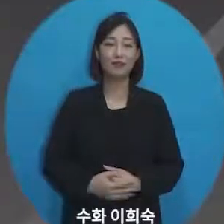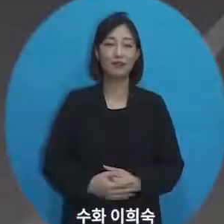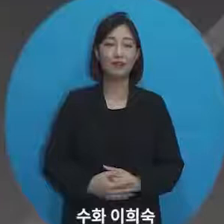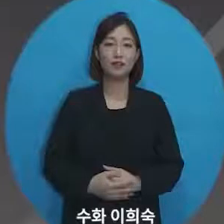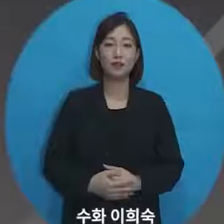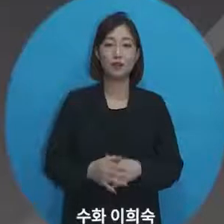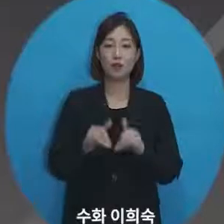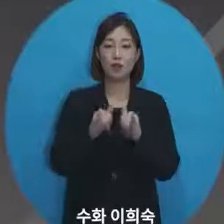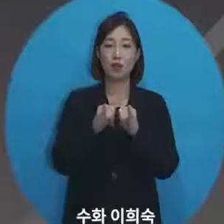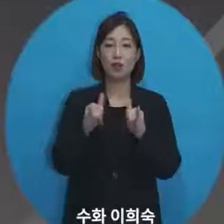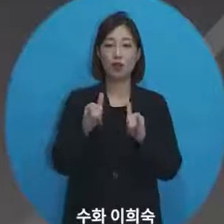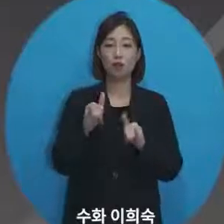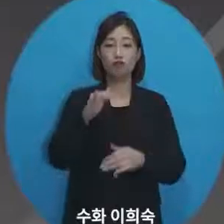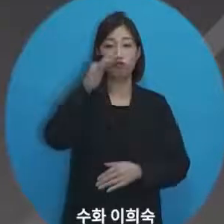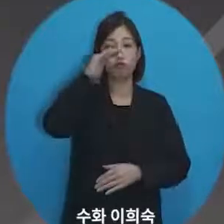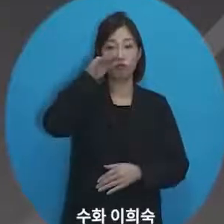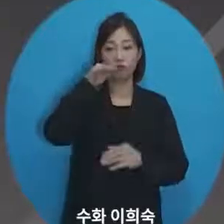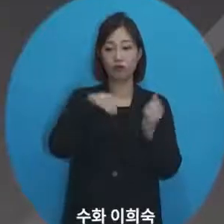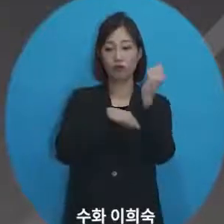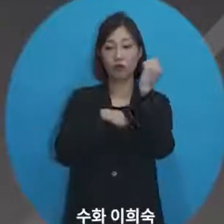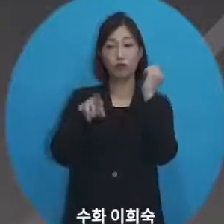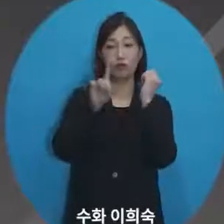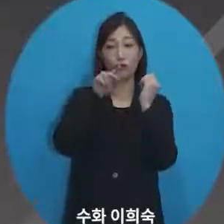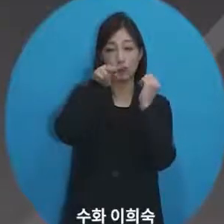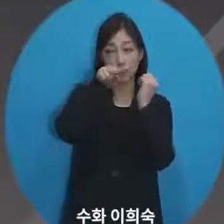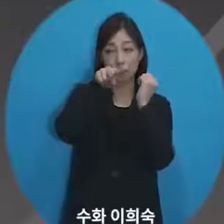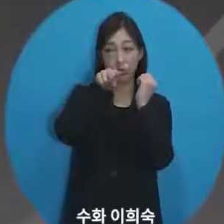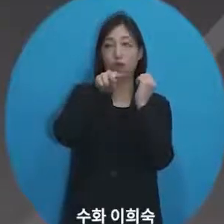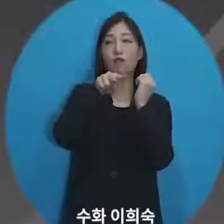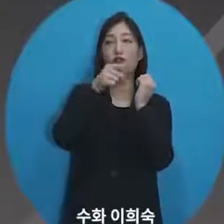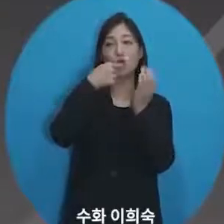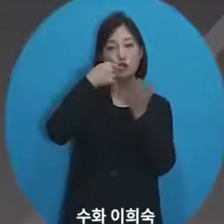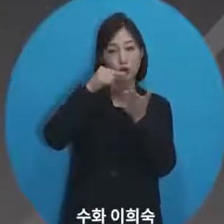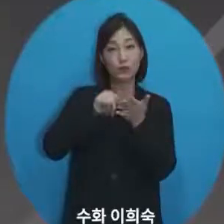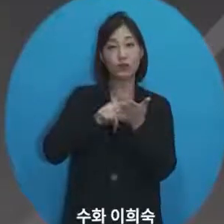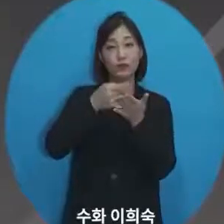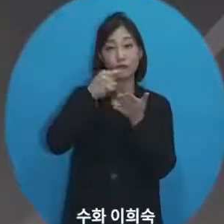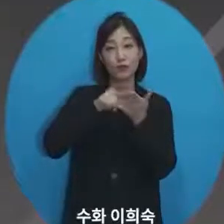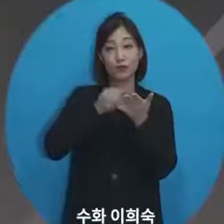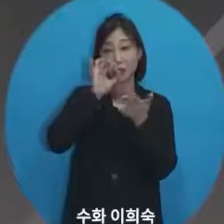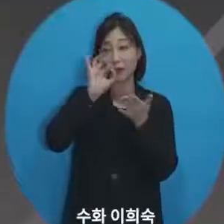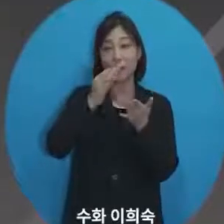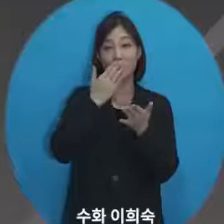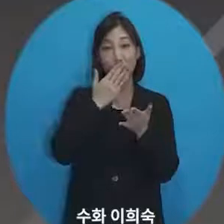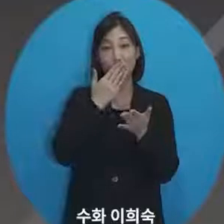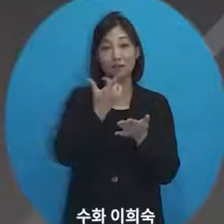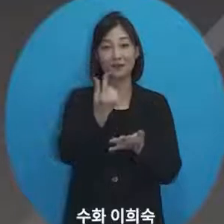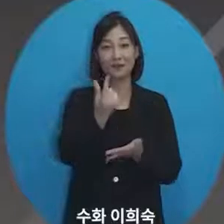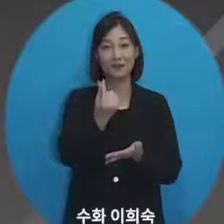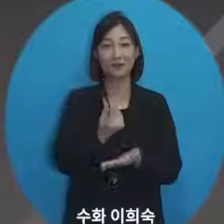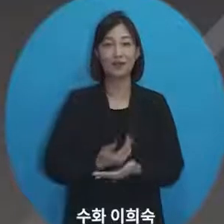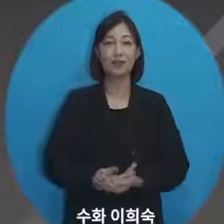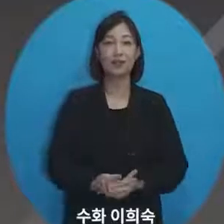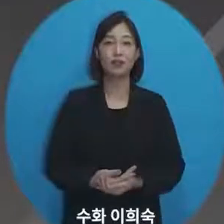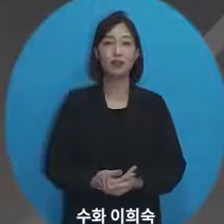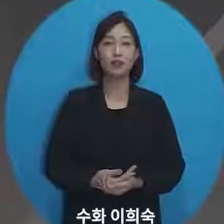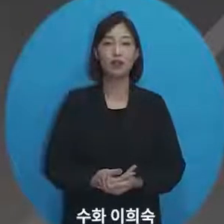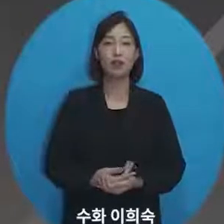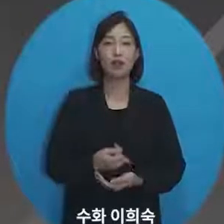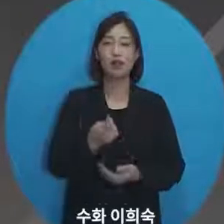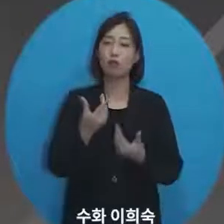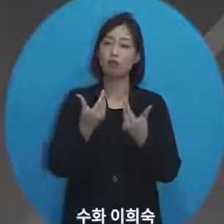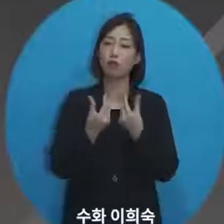적절하게 설치를 해서 우리가 시인성을 확보할 하도록 하는 부분들이 있습니다. 주로